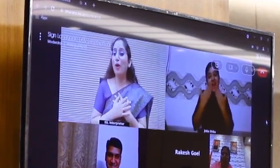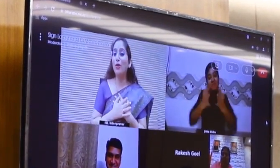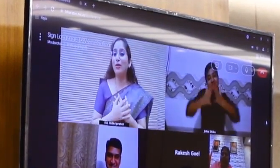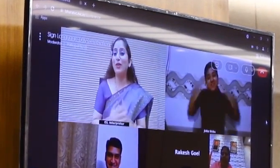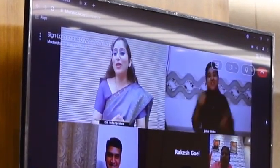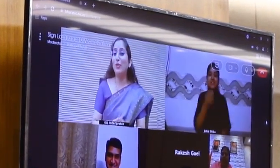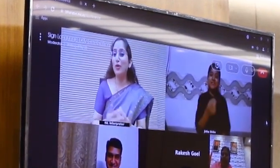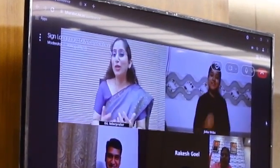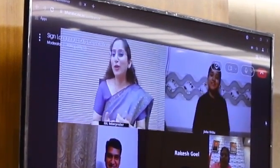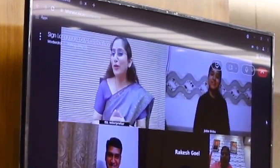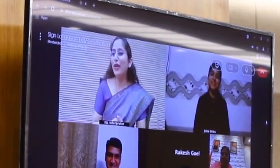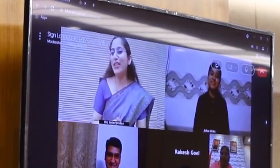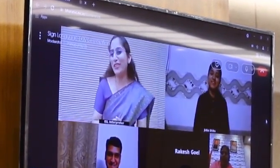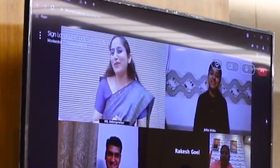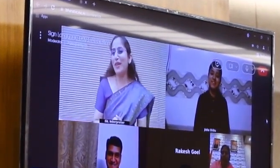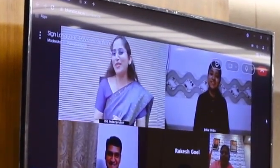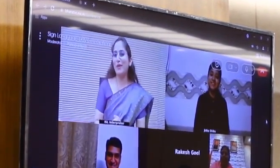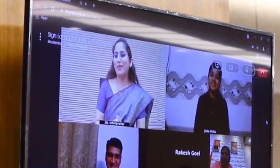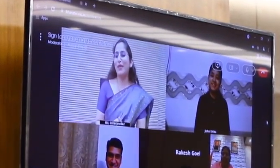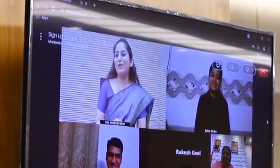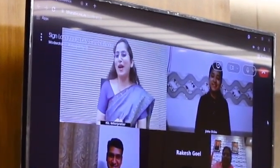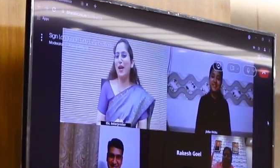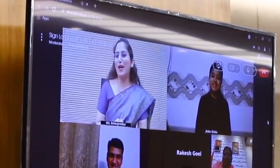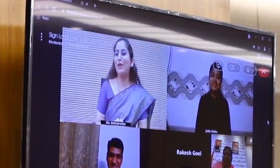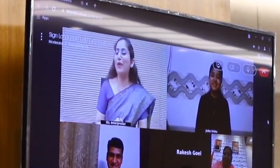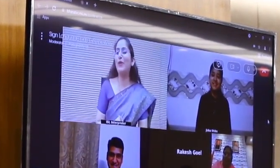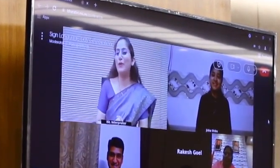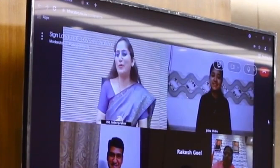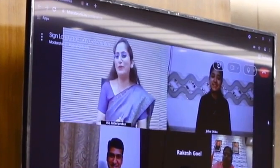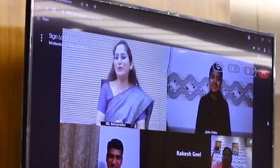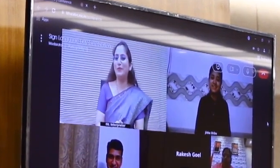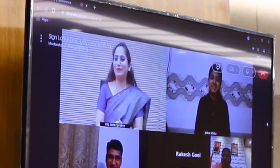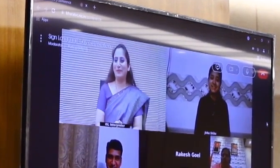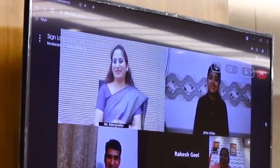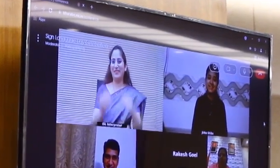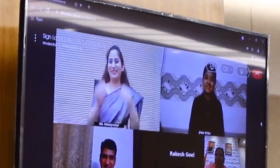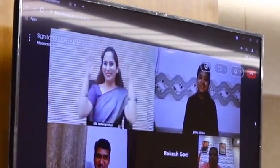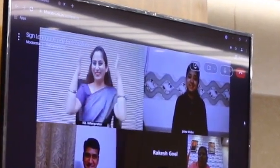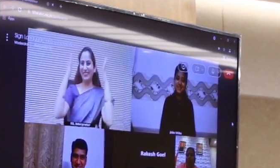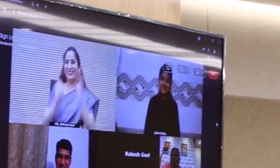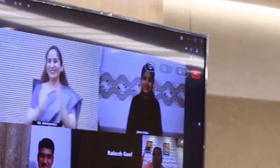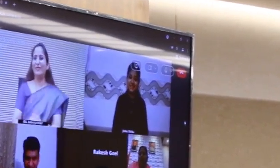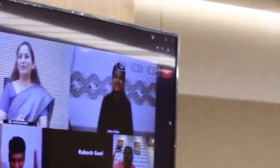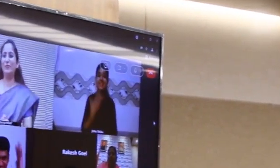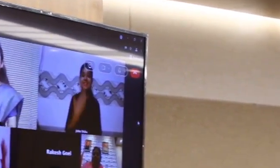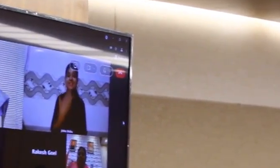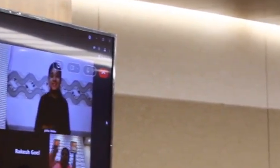बहुत इमोशनल होकर रोने लगी थी जब मेरा इसमें प्रथम स्थान आया। मैं बहुत खुश हूँ। ईशा